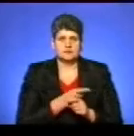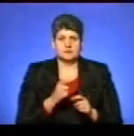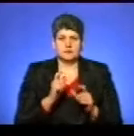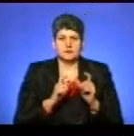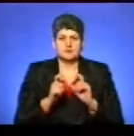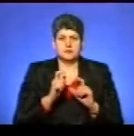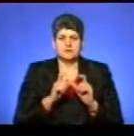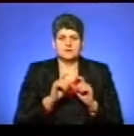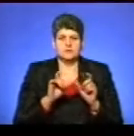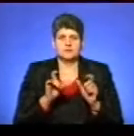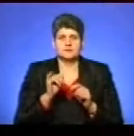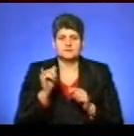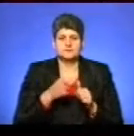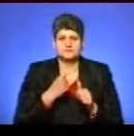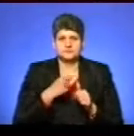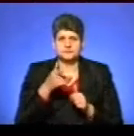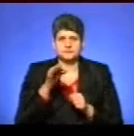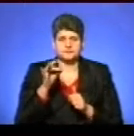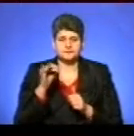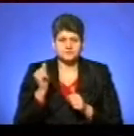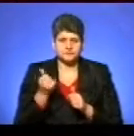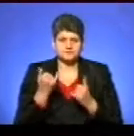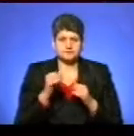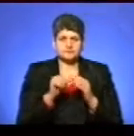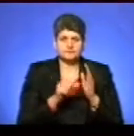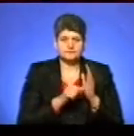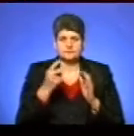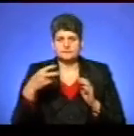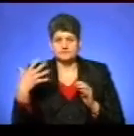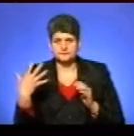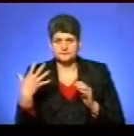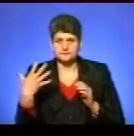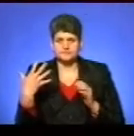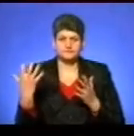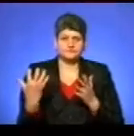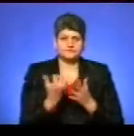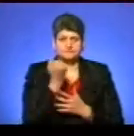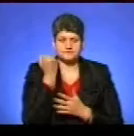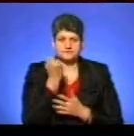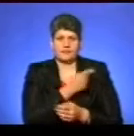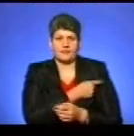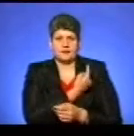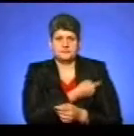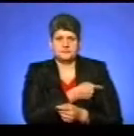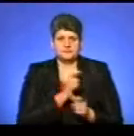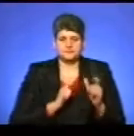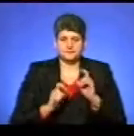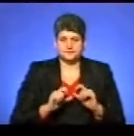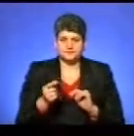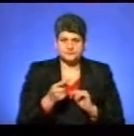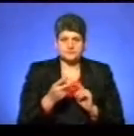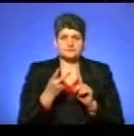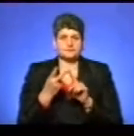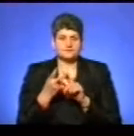Горбачевського. Перша партія завершилася з рахунком 16-25 на користь команди Тернопільського державного медичного університету. У другій